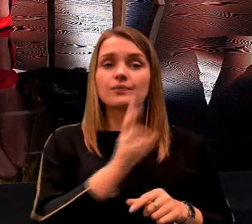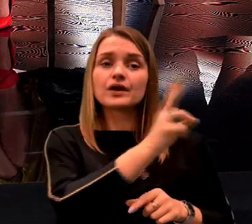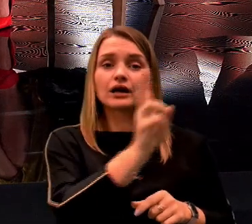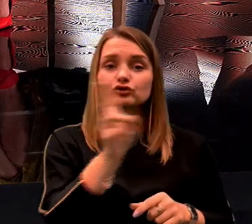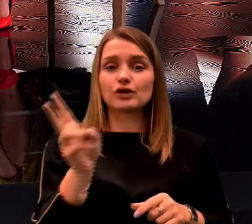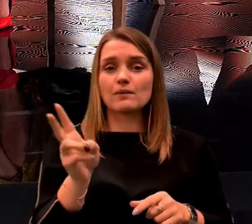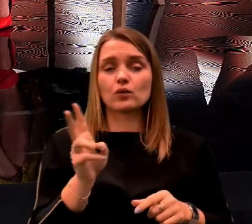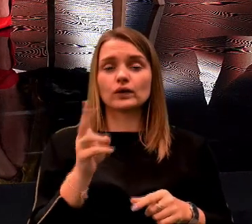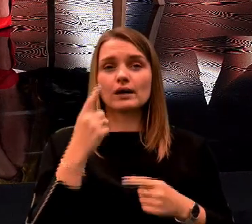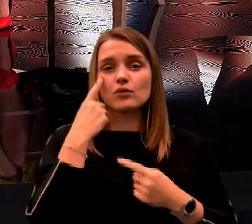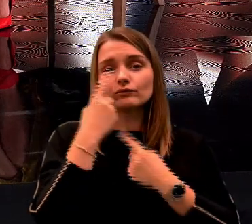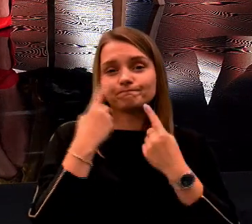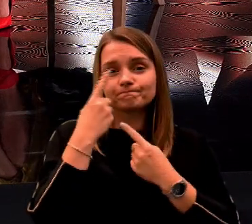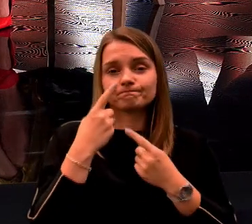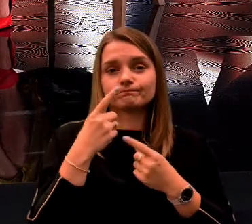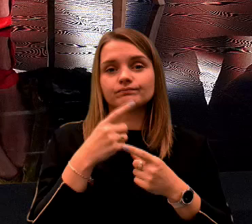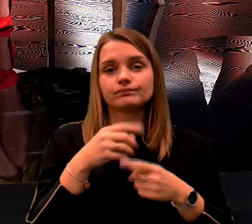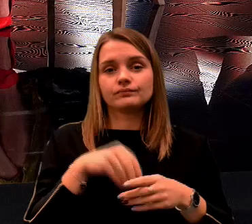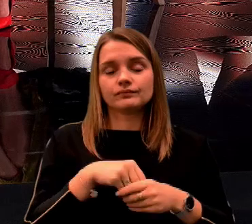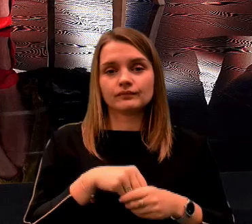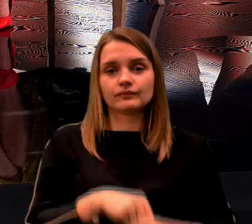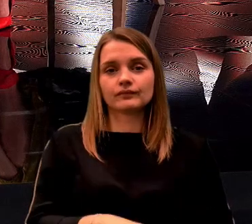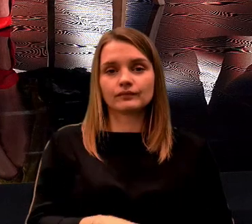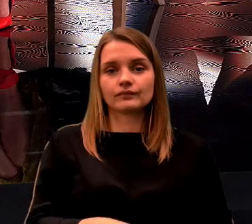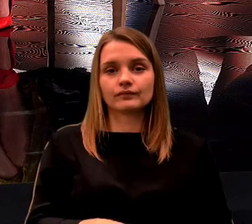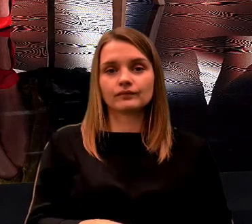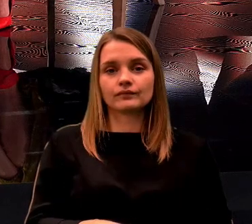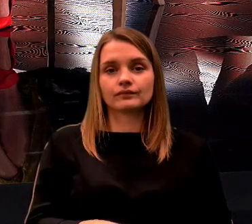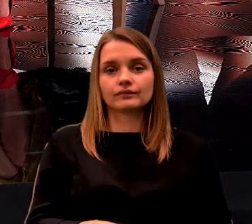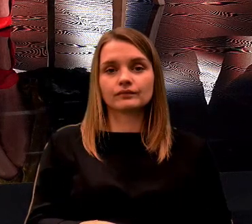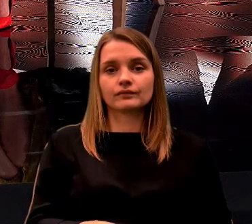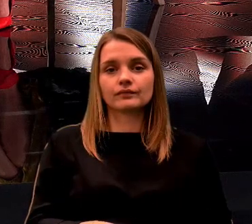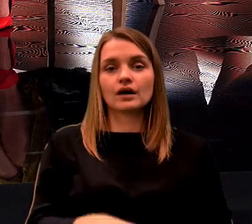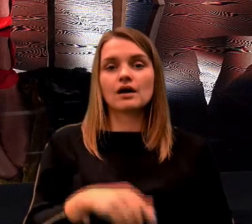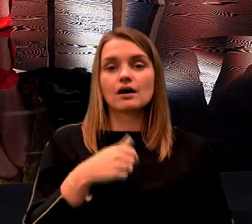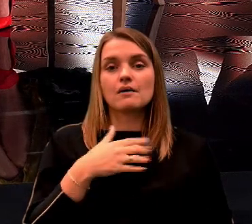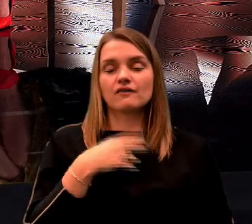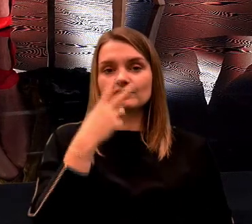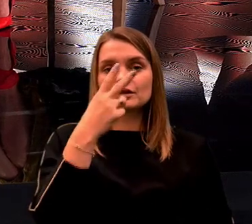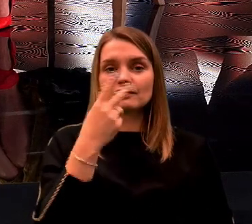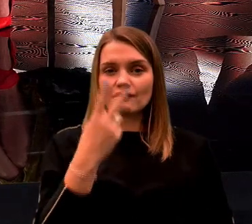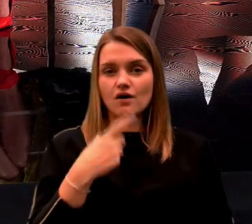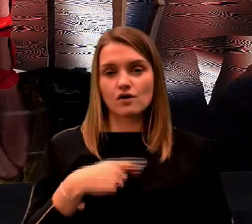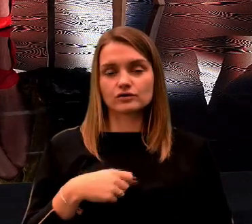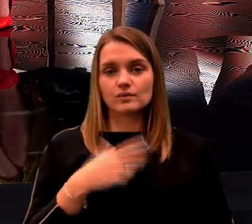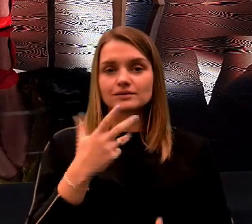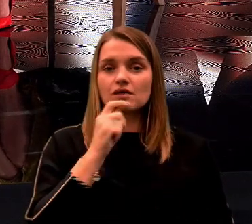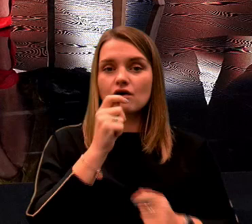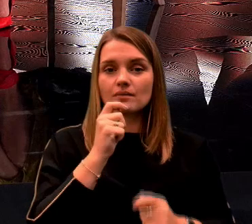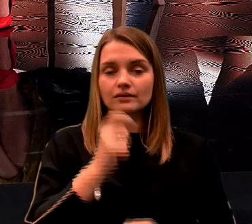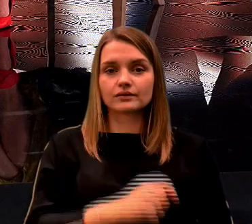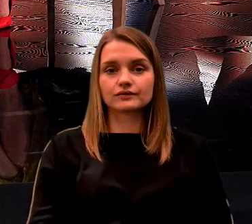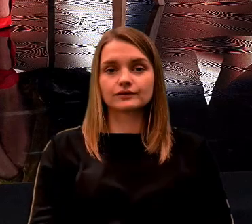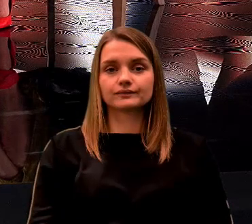własnemu wewnętrznemu rozwojowi. Mamy dwa komentarze, już widzę nawet więcej, trzy z sali, więc zapraszam. Dzień dobry, moje nazwisko to